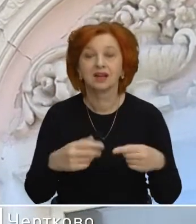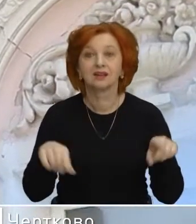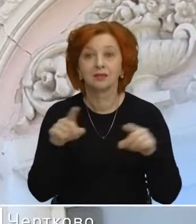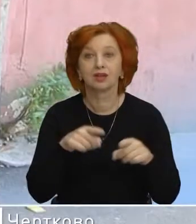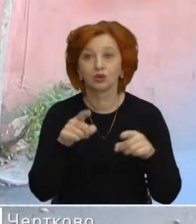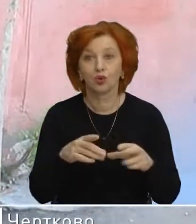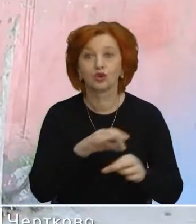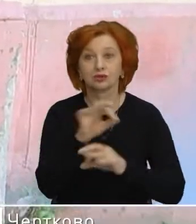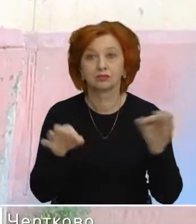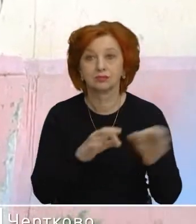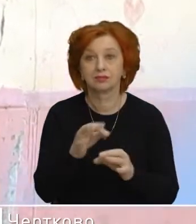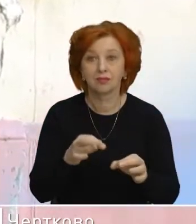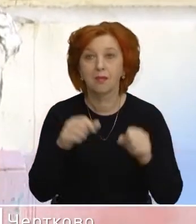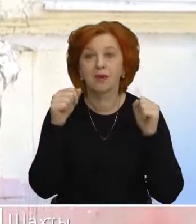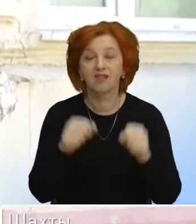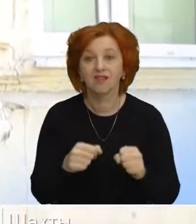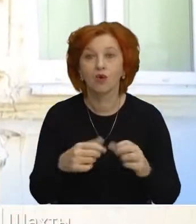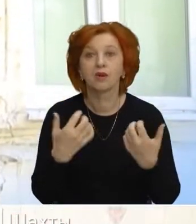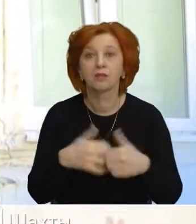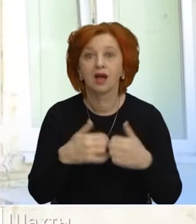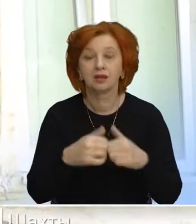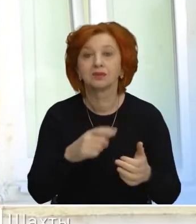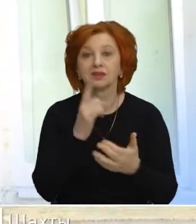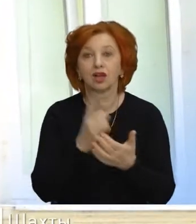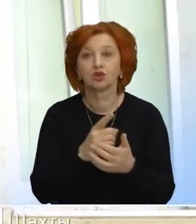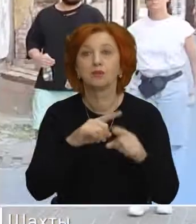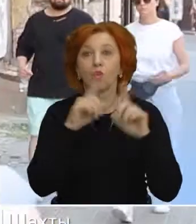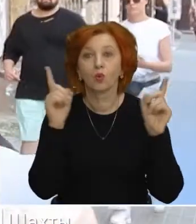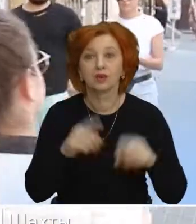выработать эффективные правовые механизмы для сохранения уникальной исторической среды.